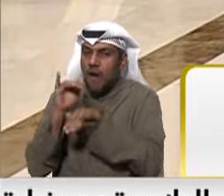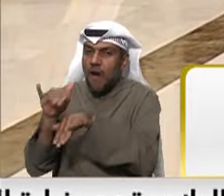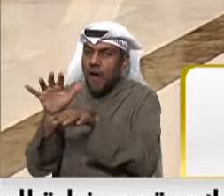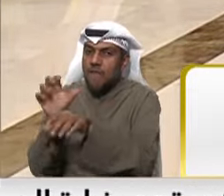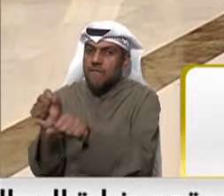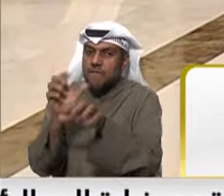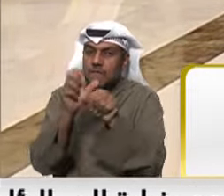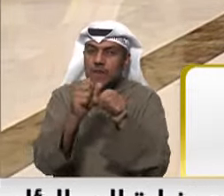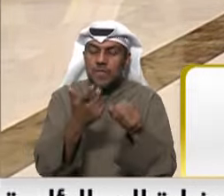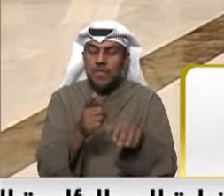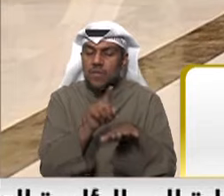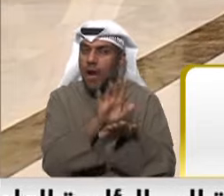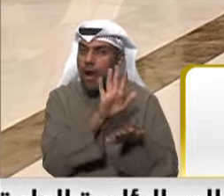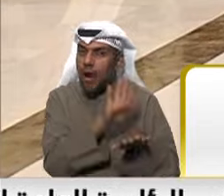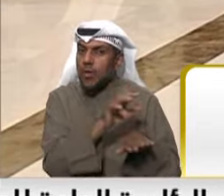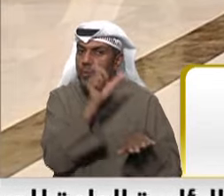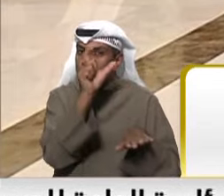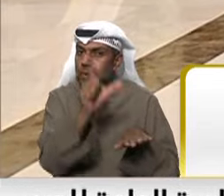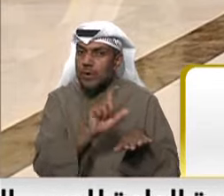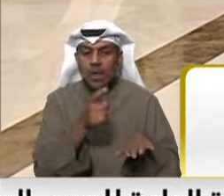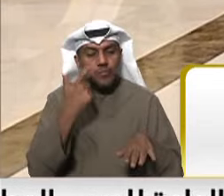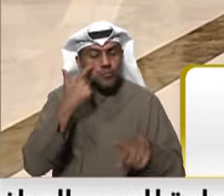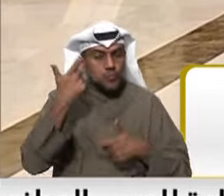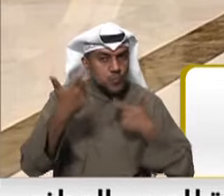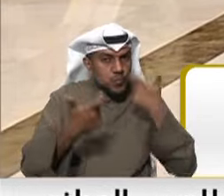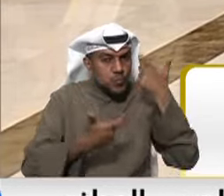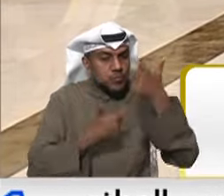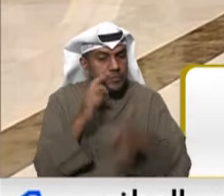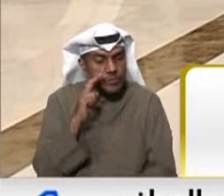وتحقيق أقصى استفادة منها،